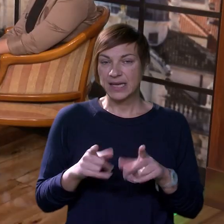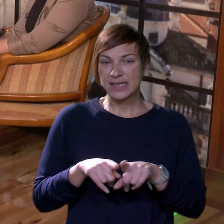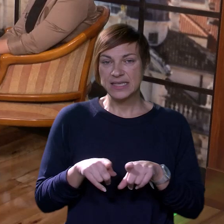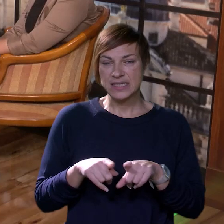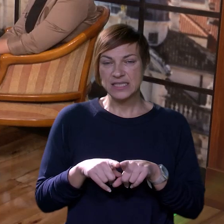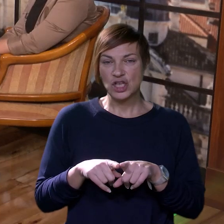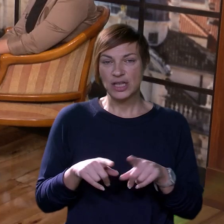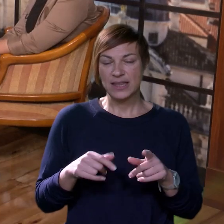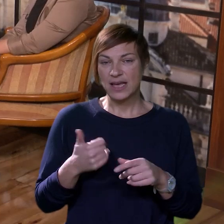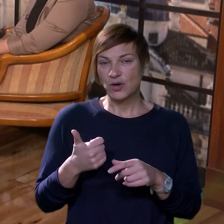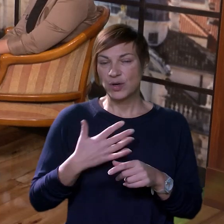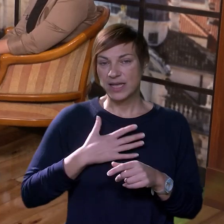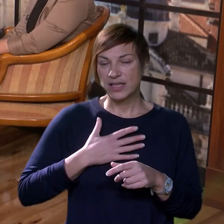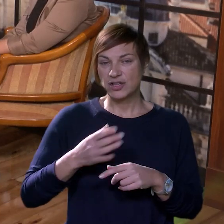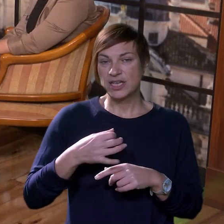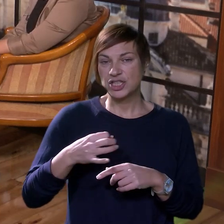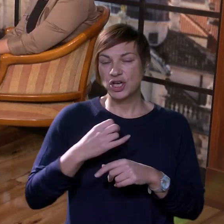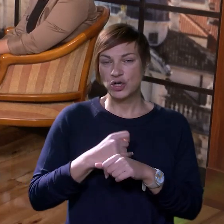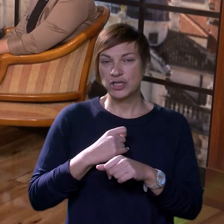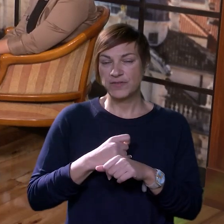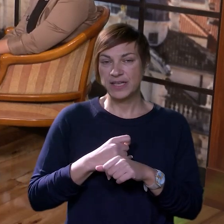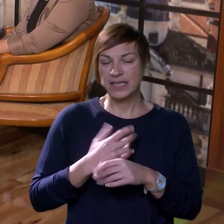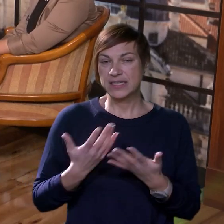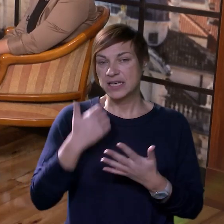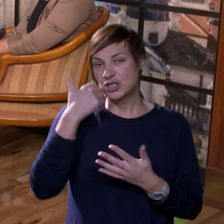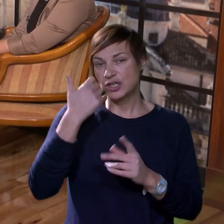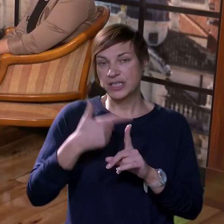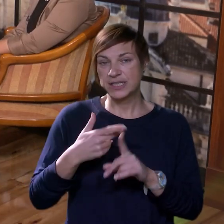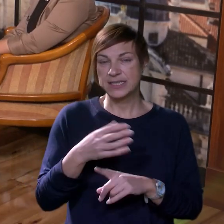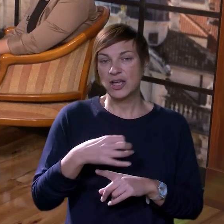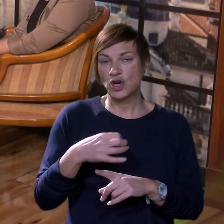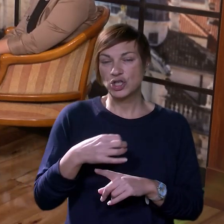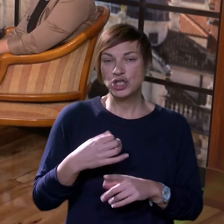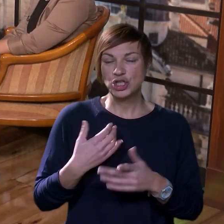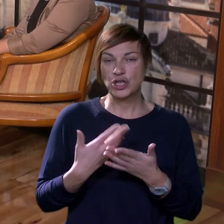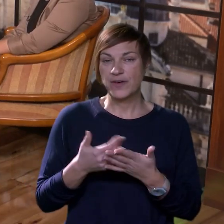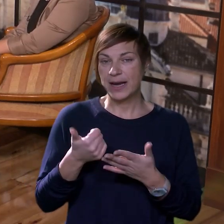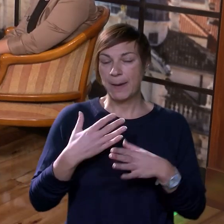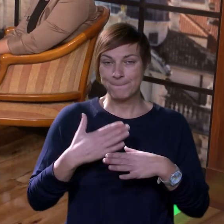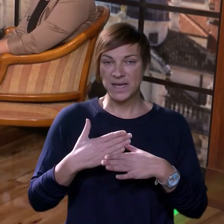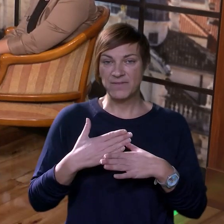Mi također, isto jedna od naših osnovnih djelatnosti, zašto je Crveni križ i osnovan,